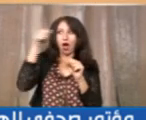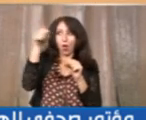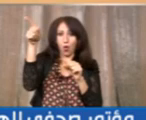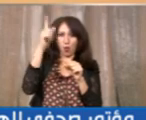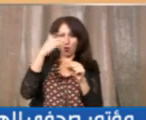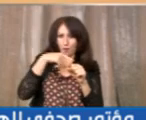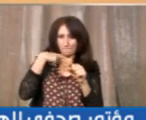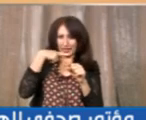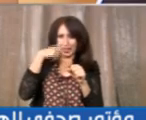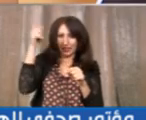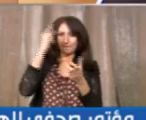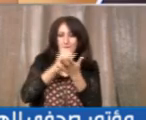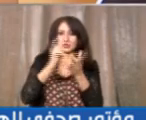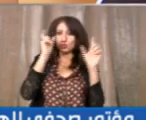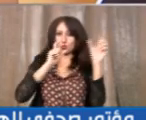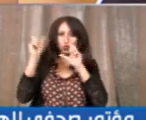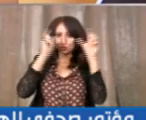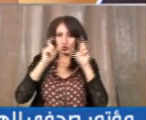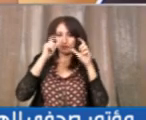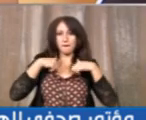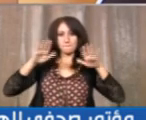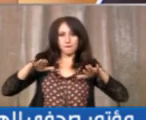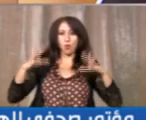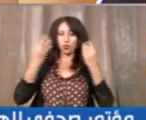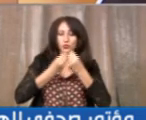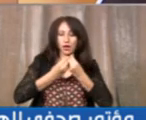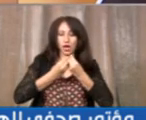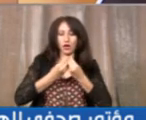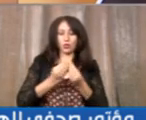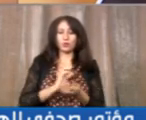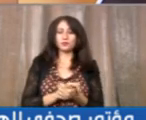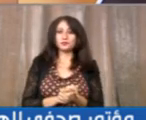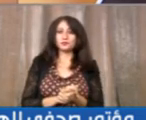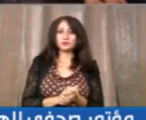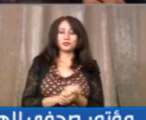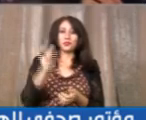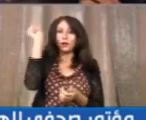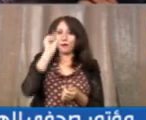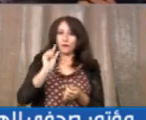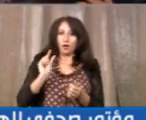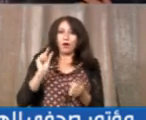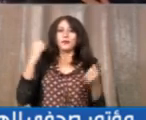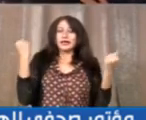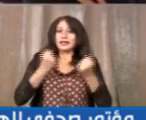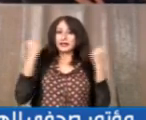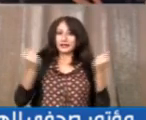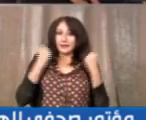بوجودهم معي او انا وجودي معهم البرامج التدريبيه